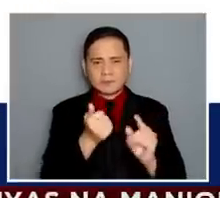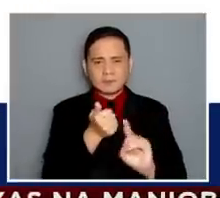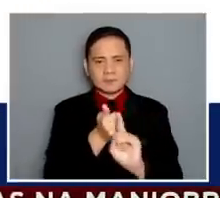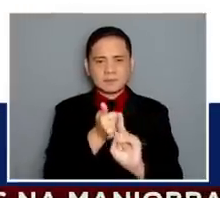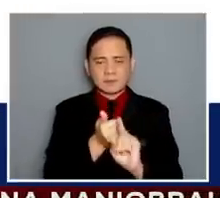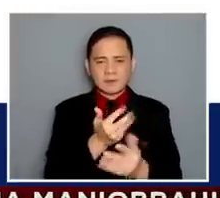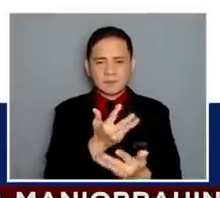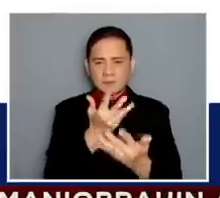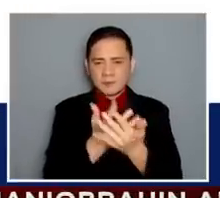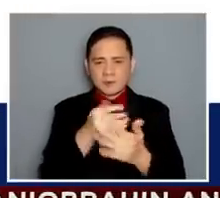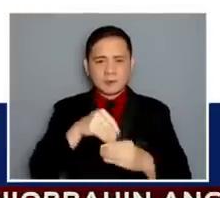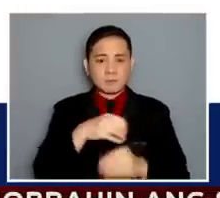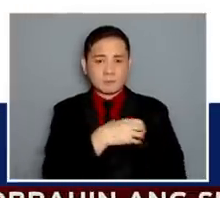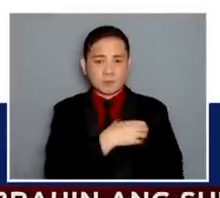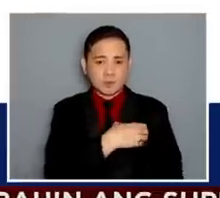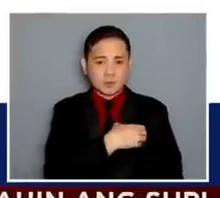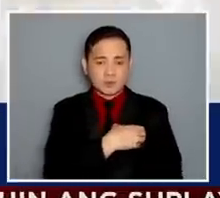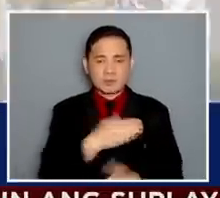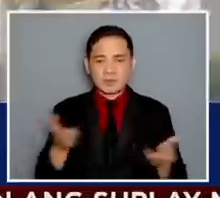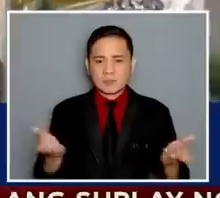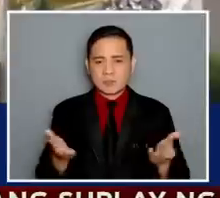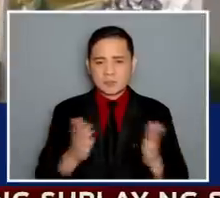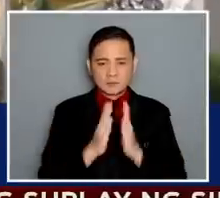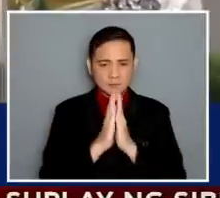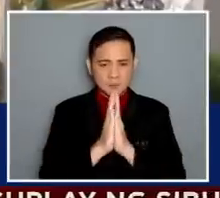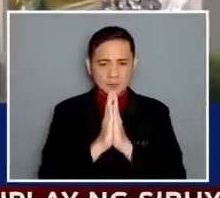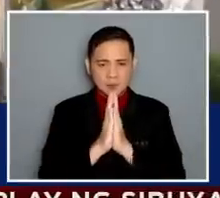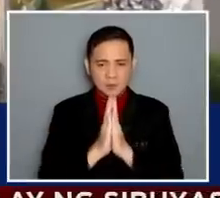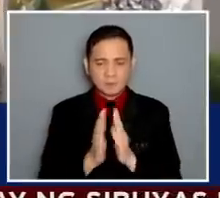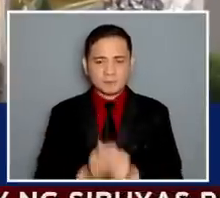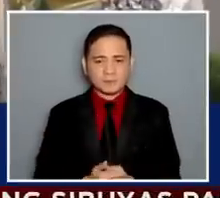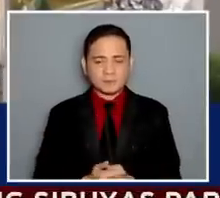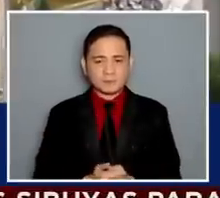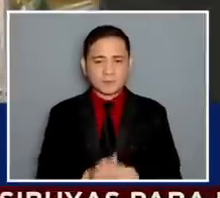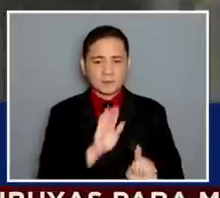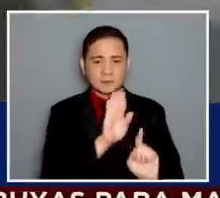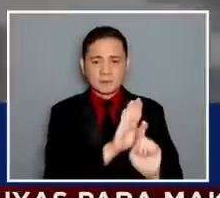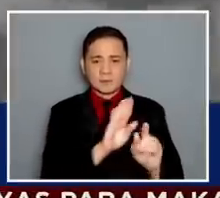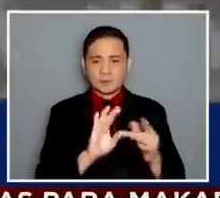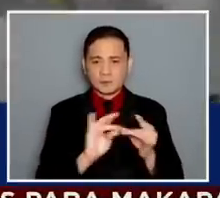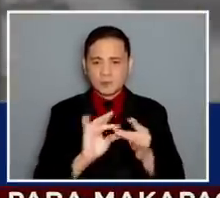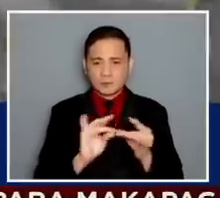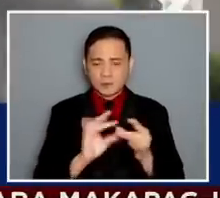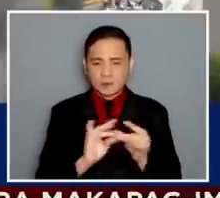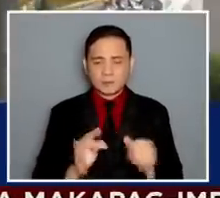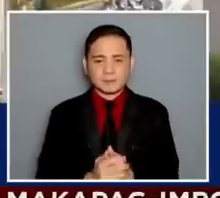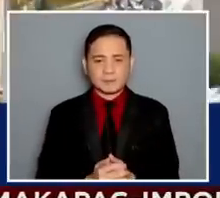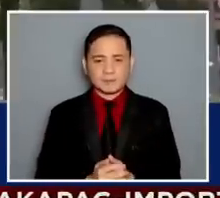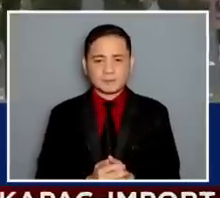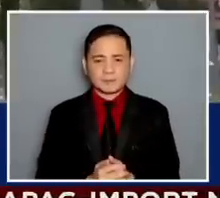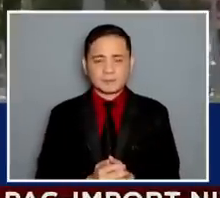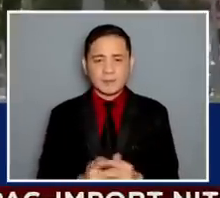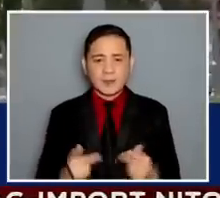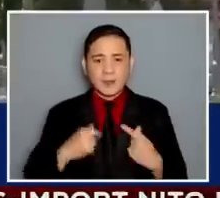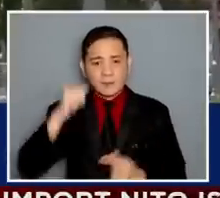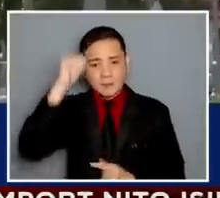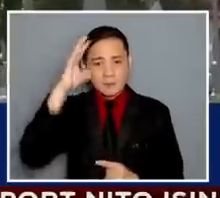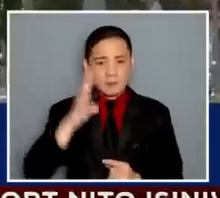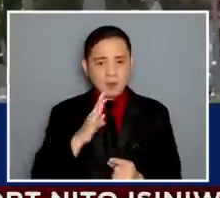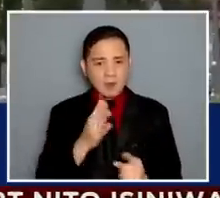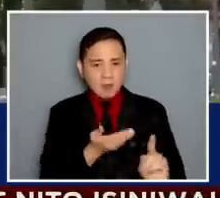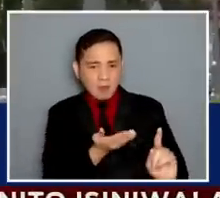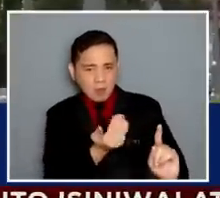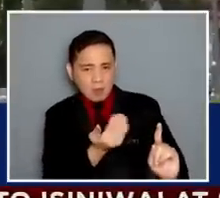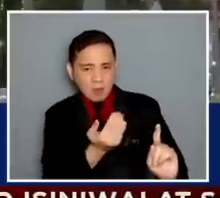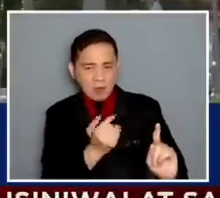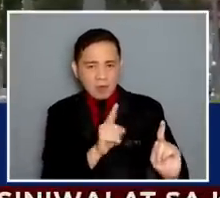isang police station sa Miawadi, Myanmar. Sa kwento niya, sa tagapagsalita ng pamilya, may lalaking nag-alok sa kanilang